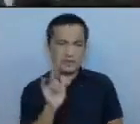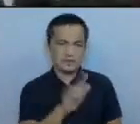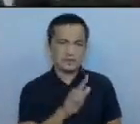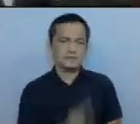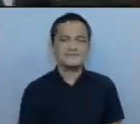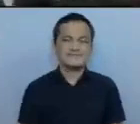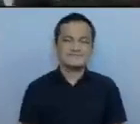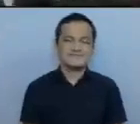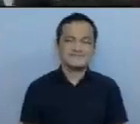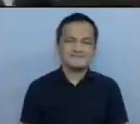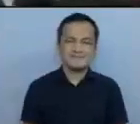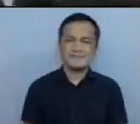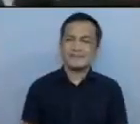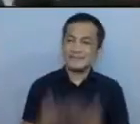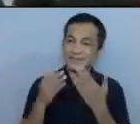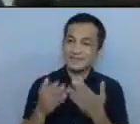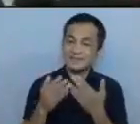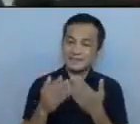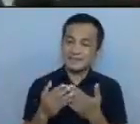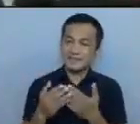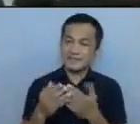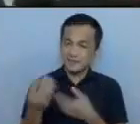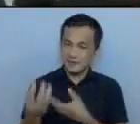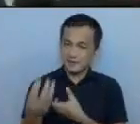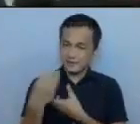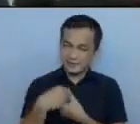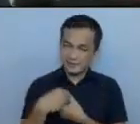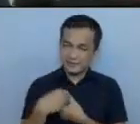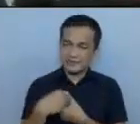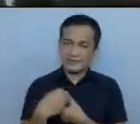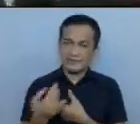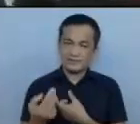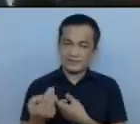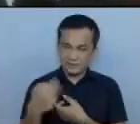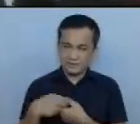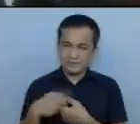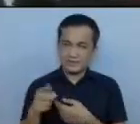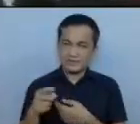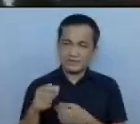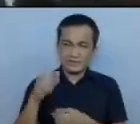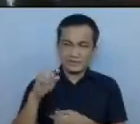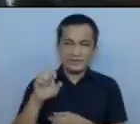Maraming Ayon. Salamat for joining us, Sir Erwin Diaz, at advance Happy Father's Day po sa inyo.